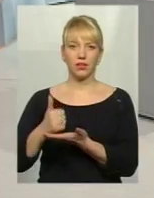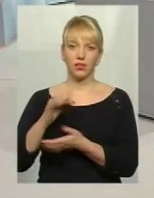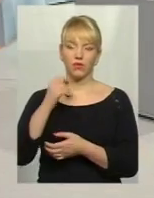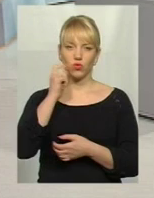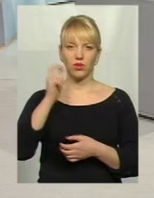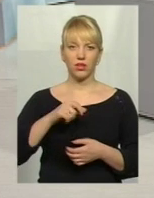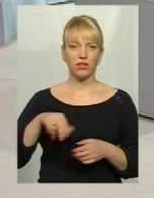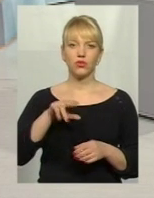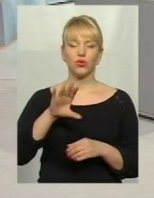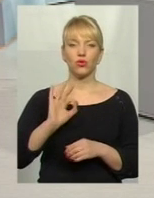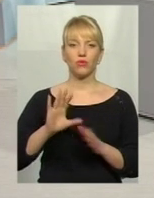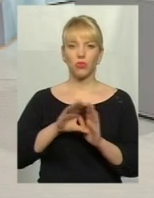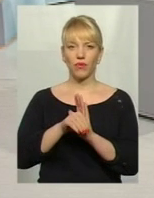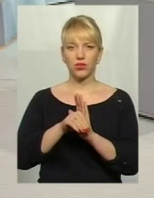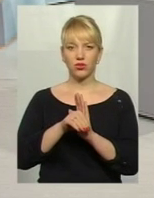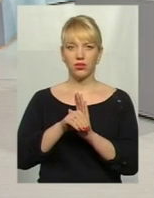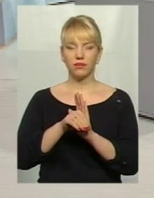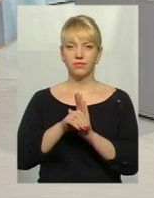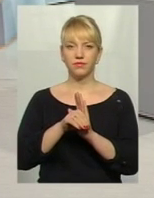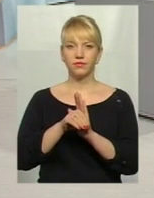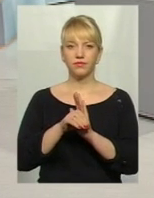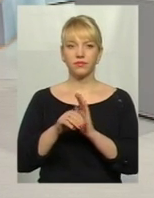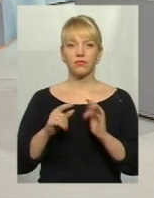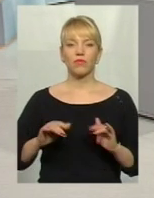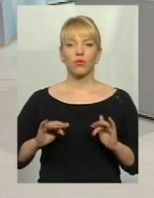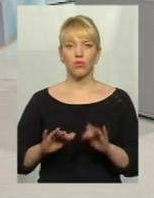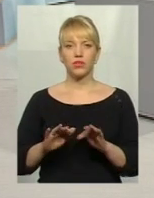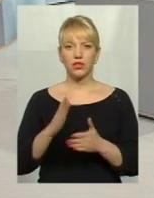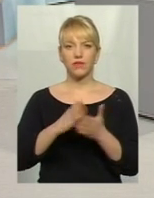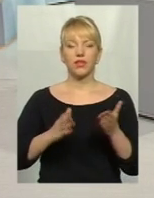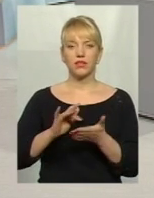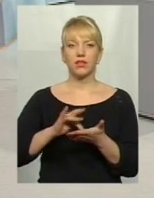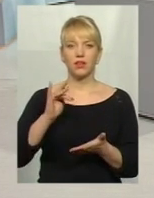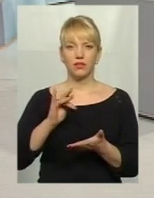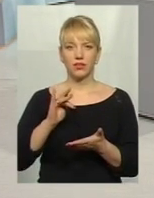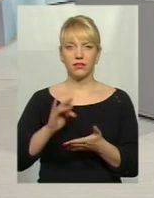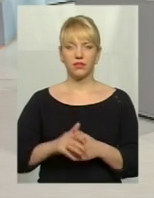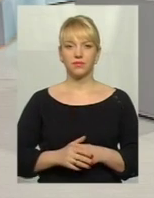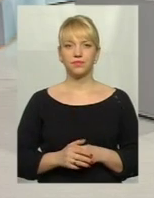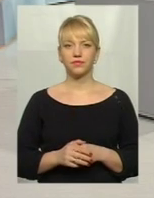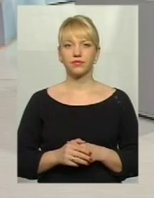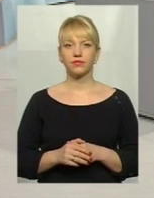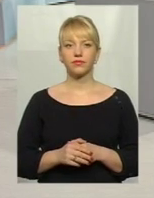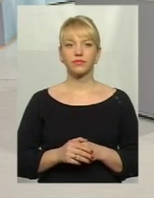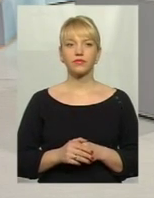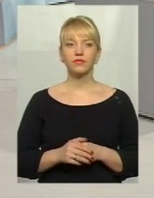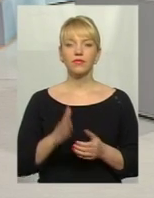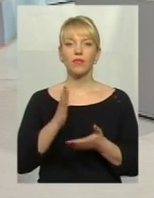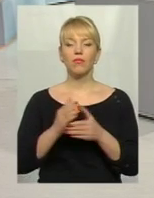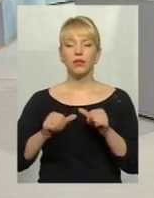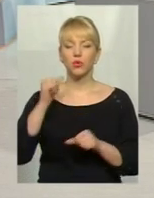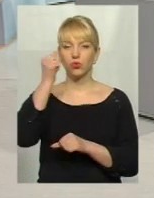Україні щодо впровадження, власне, процесів децентралізації. Мали минулого